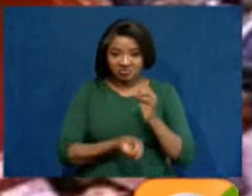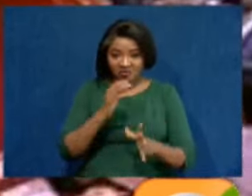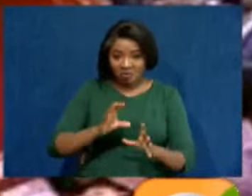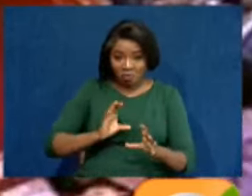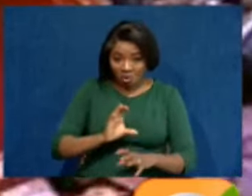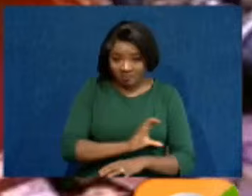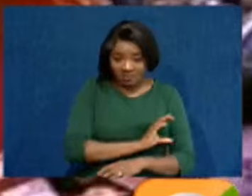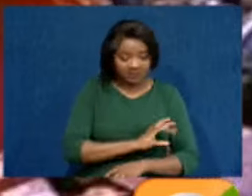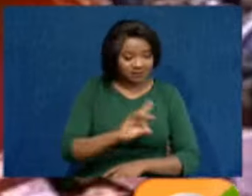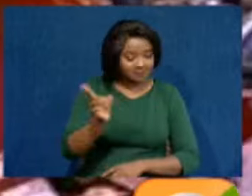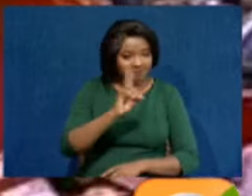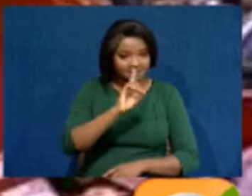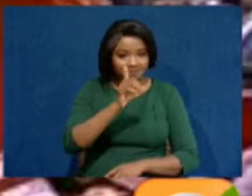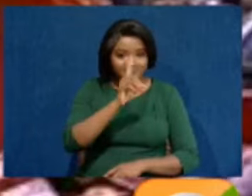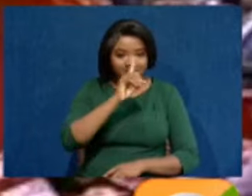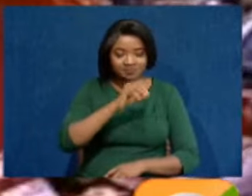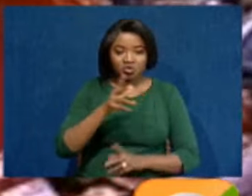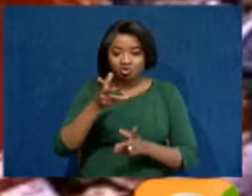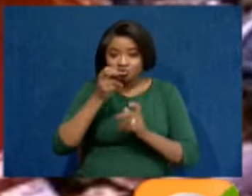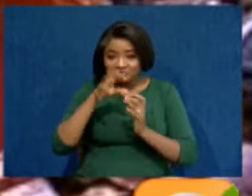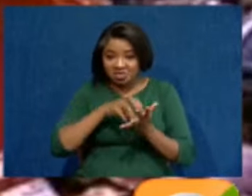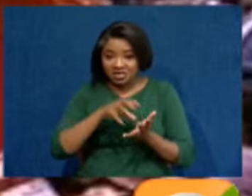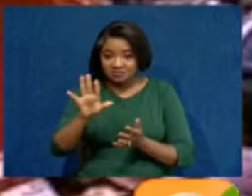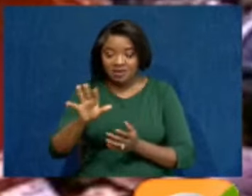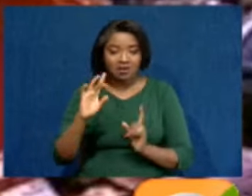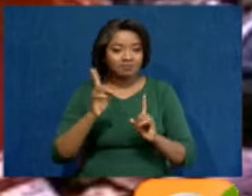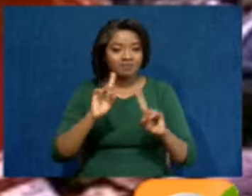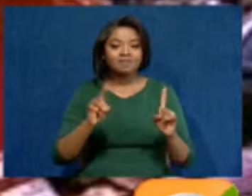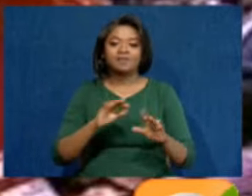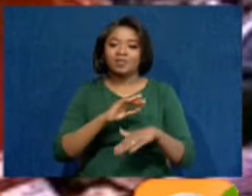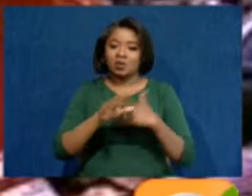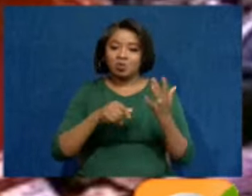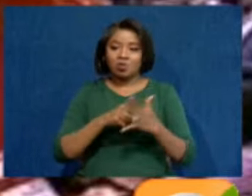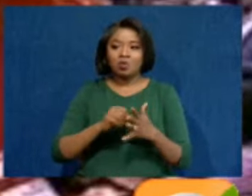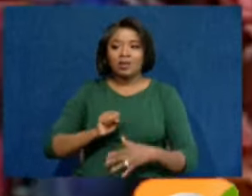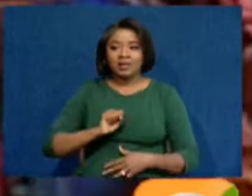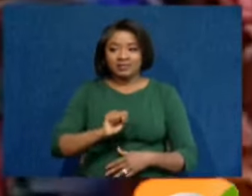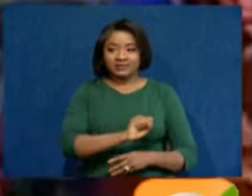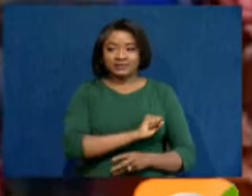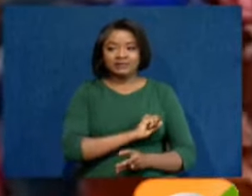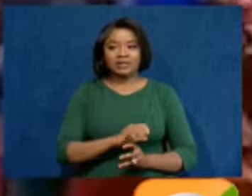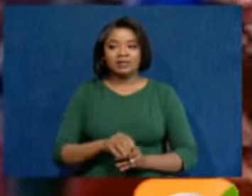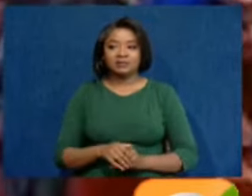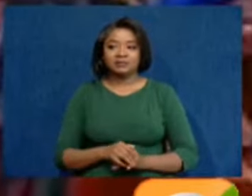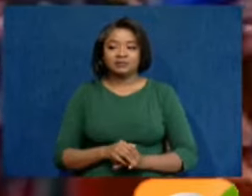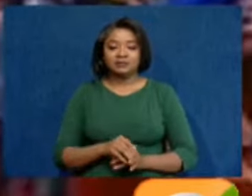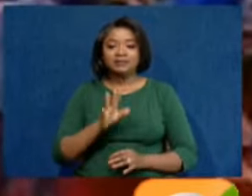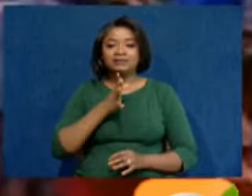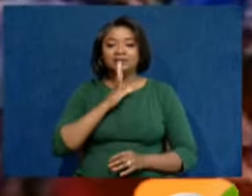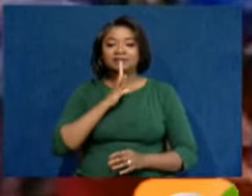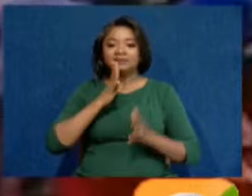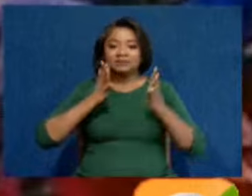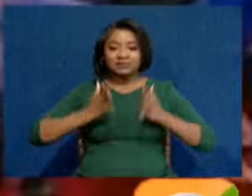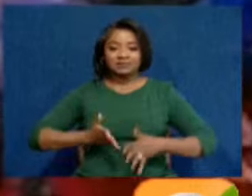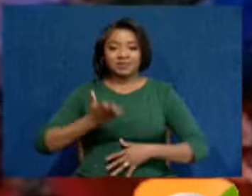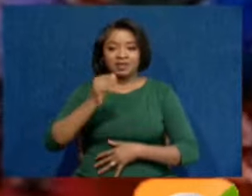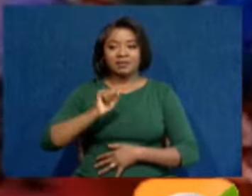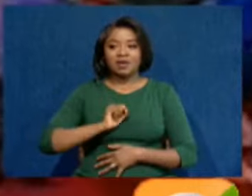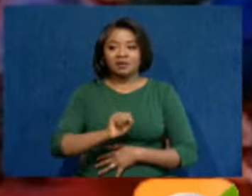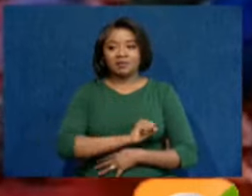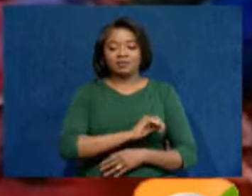kusikiza mashtaka yanayomkabili kutoka kwa wawakilishi wadi wanaojaribu kumzimia taa. Speaker wa bunge la Seneti Amason